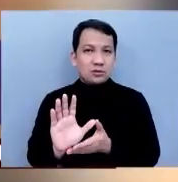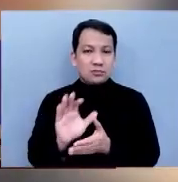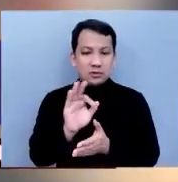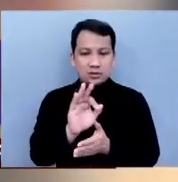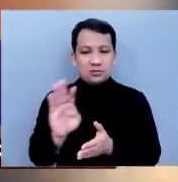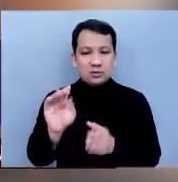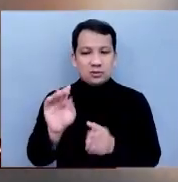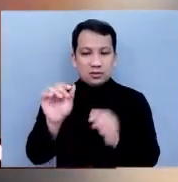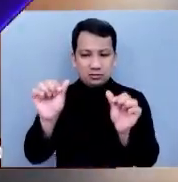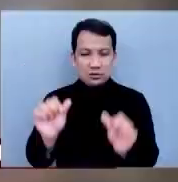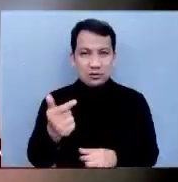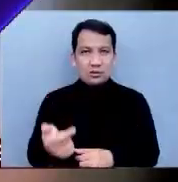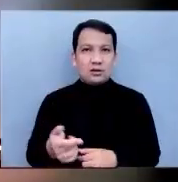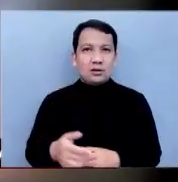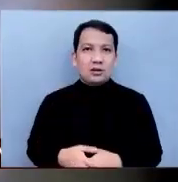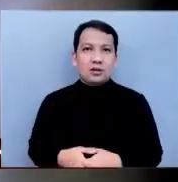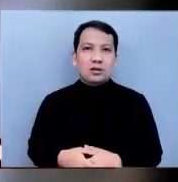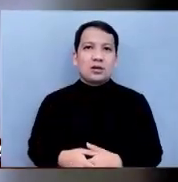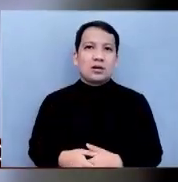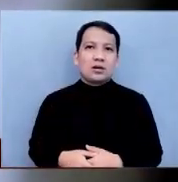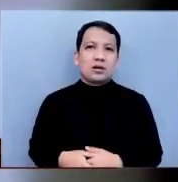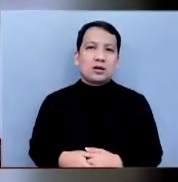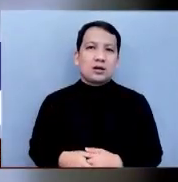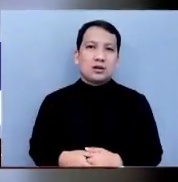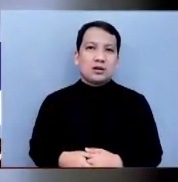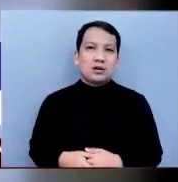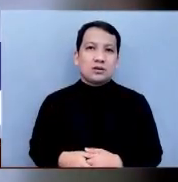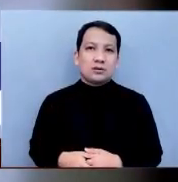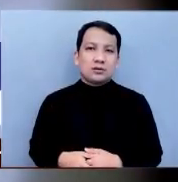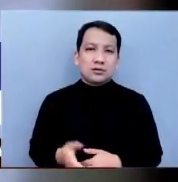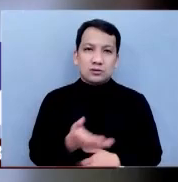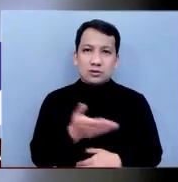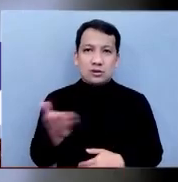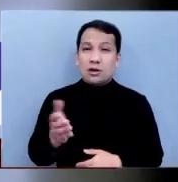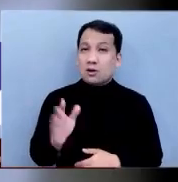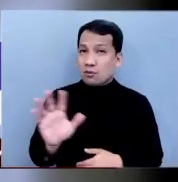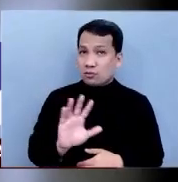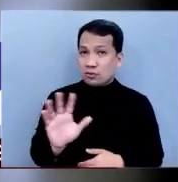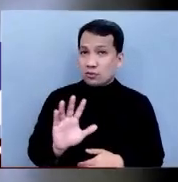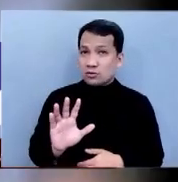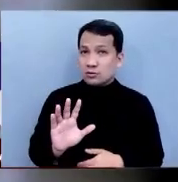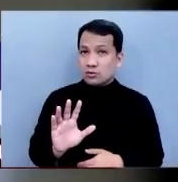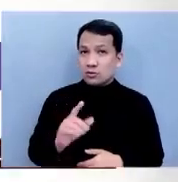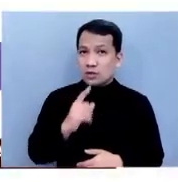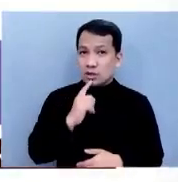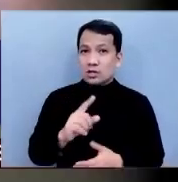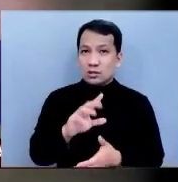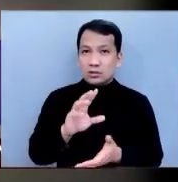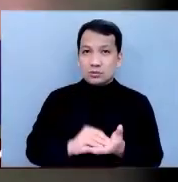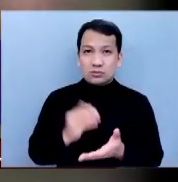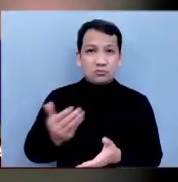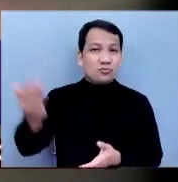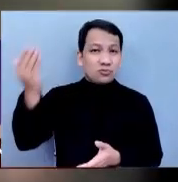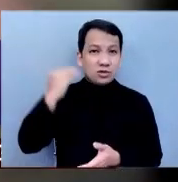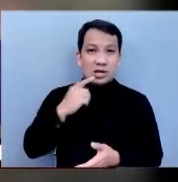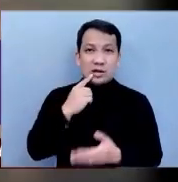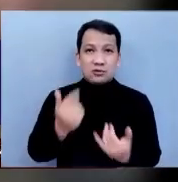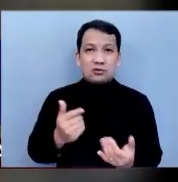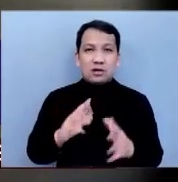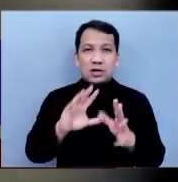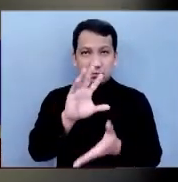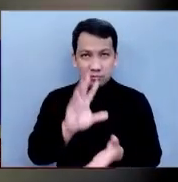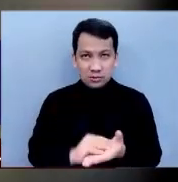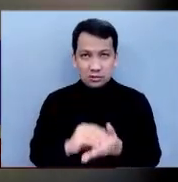Senator Padilla. Kaya kailangan, huwag po kayong gumaya kay Robin noong araw. Ngayon, gumaya kayo kay